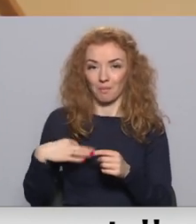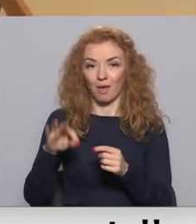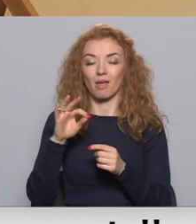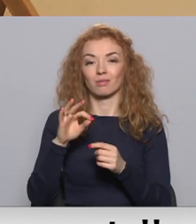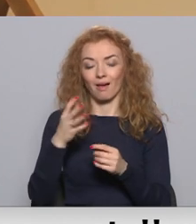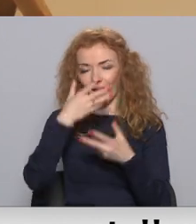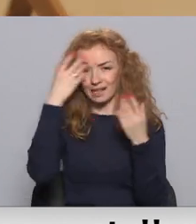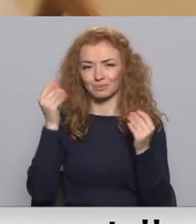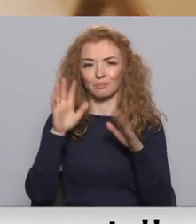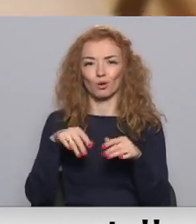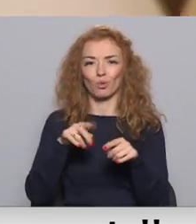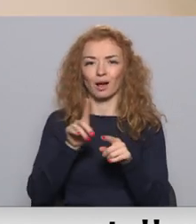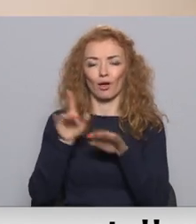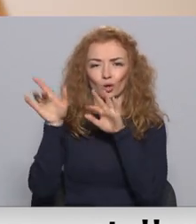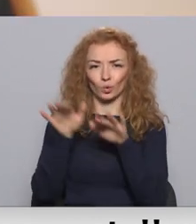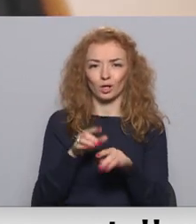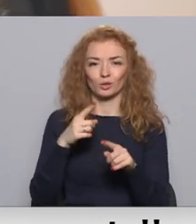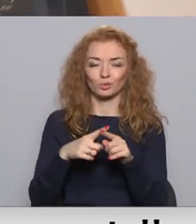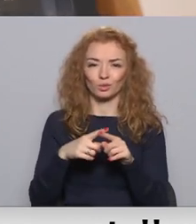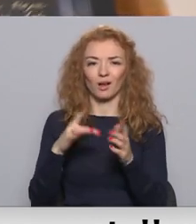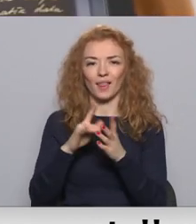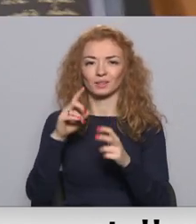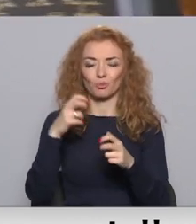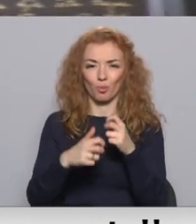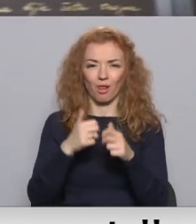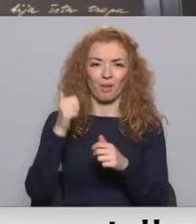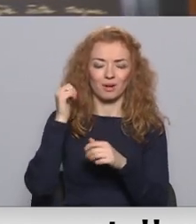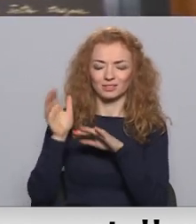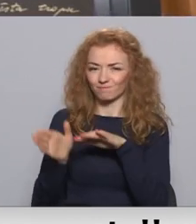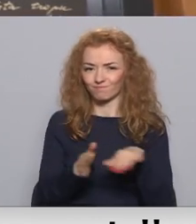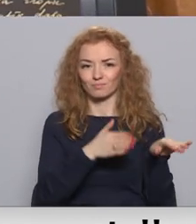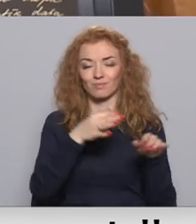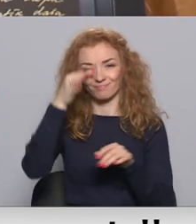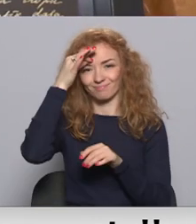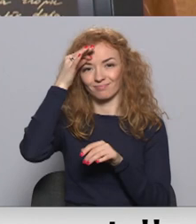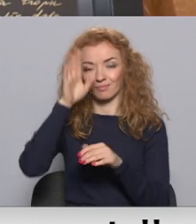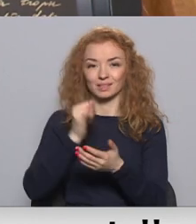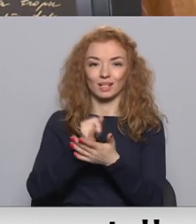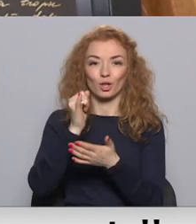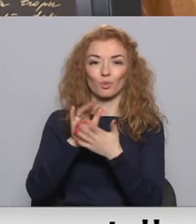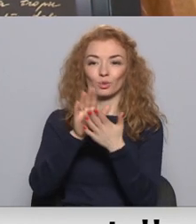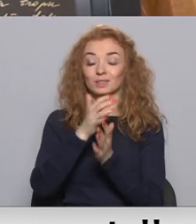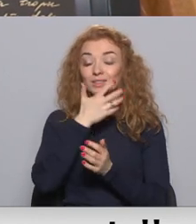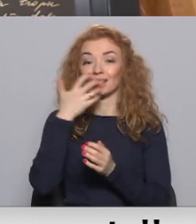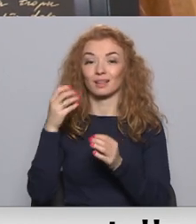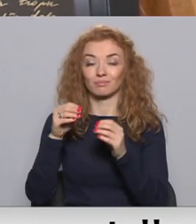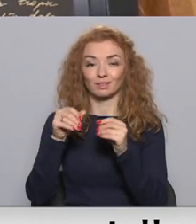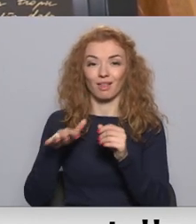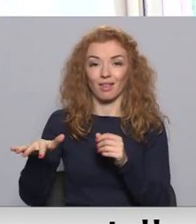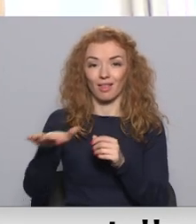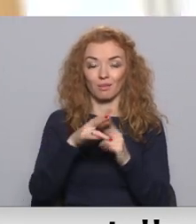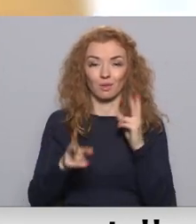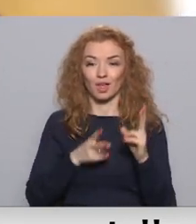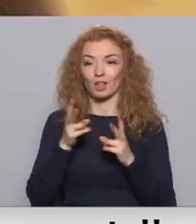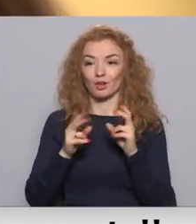draigno Latvijas rudeni un gaisā virmojošajām problēmām un negācijām. Atmiņas par ceļojumiem uz siltajām zemēm iedvesmojušas radīt